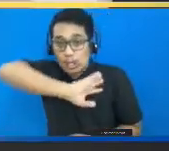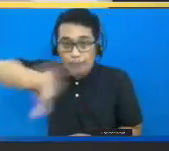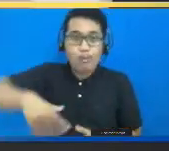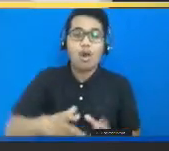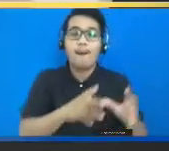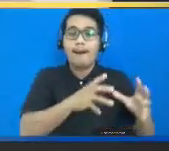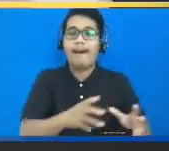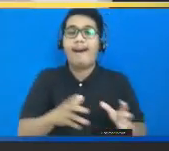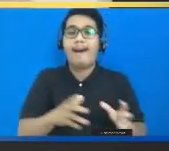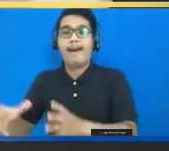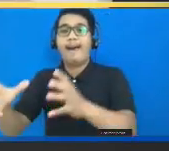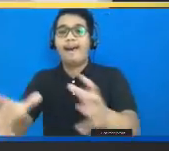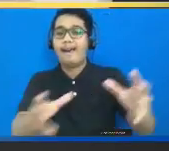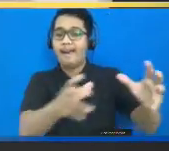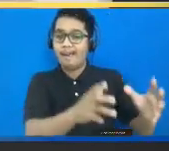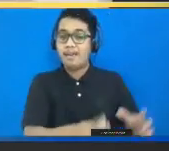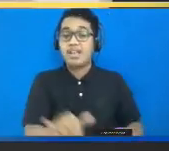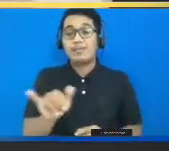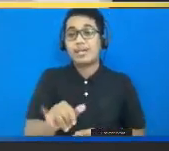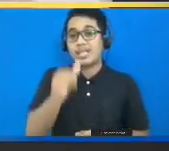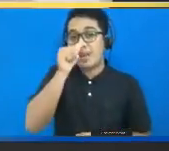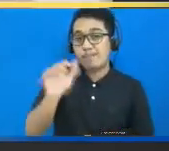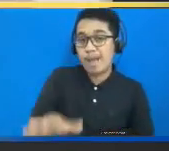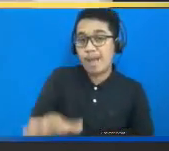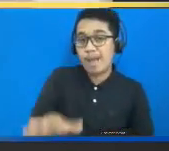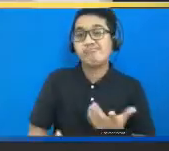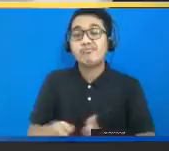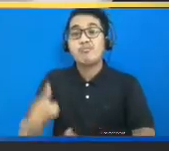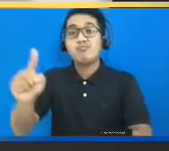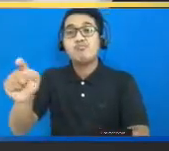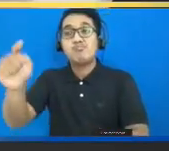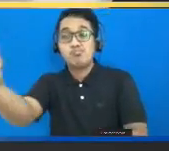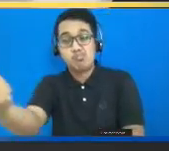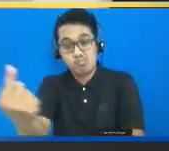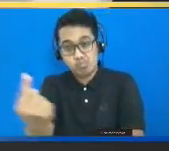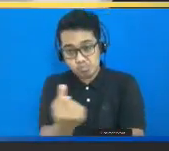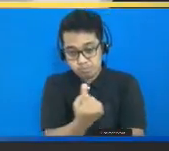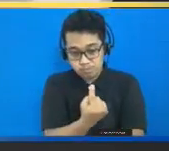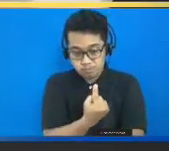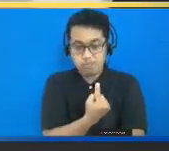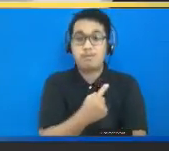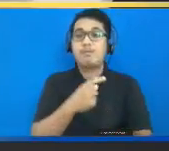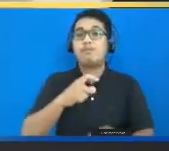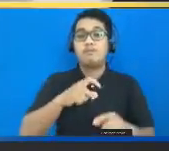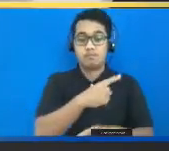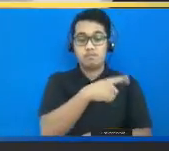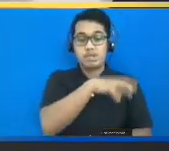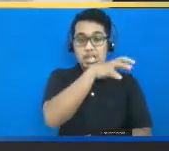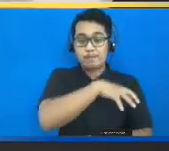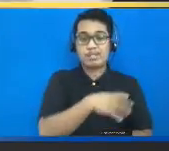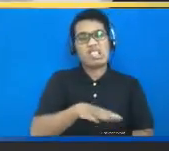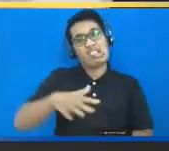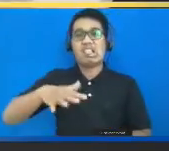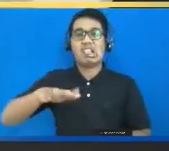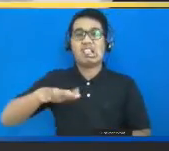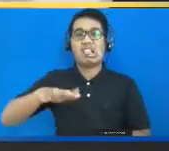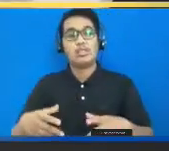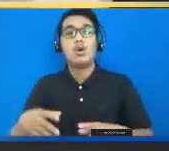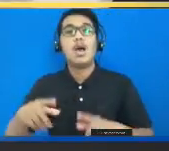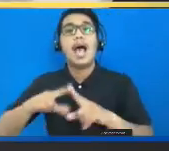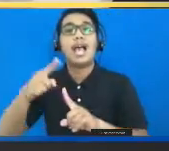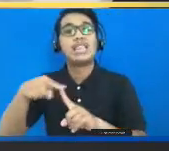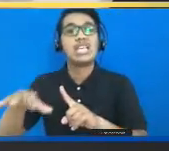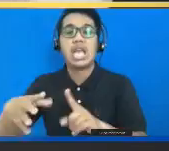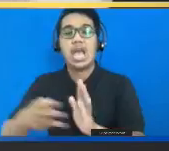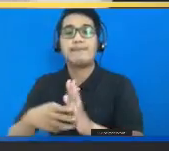ya bang misalnya orang akan datang jarak ke datang ke cabang itu jarang akan Kyle